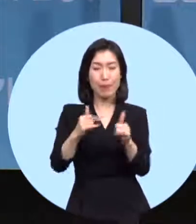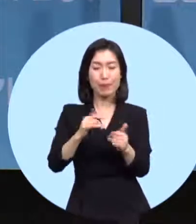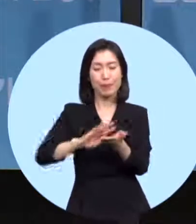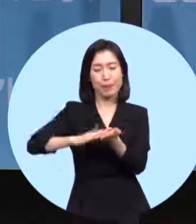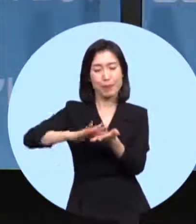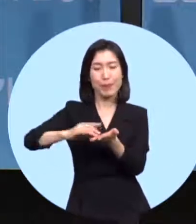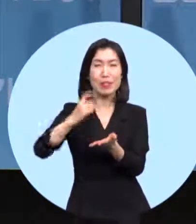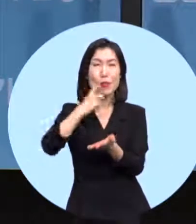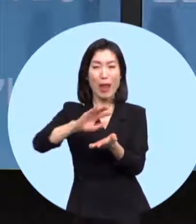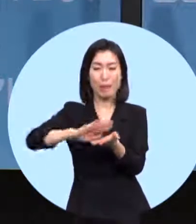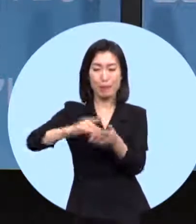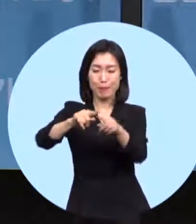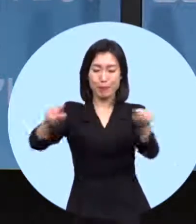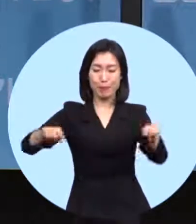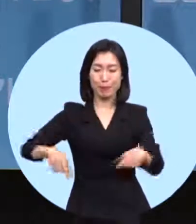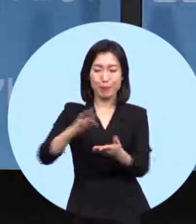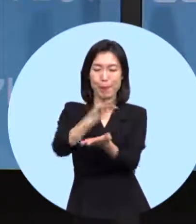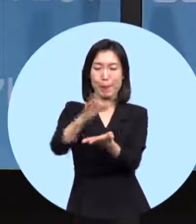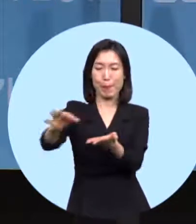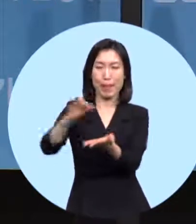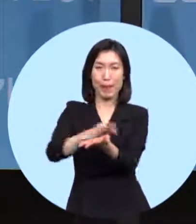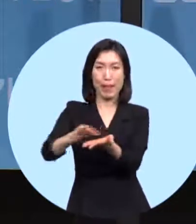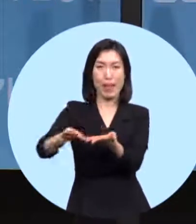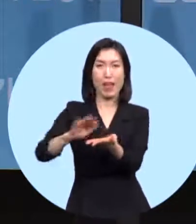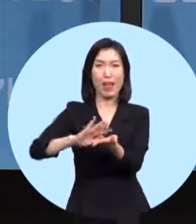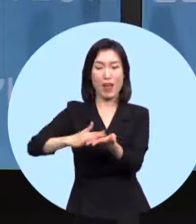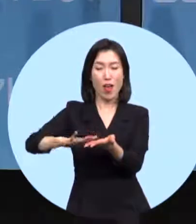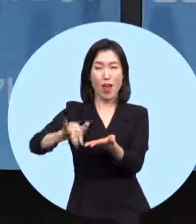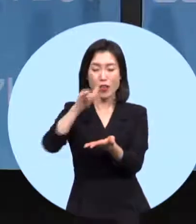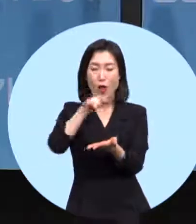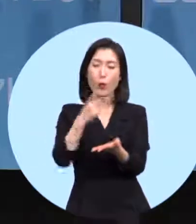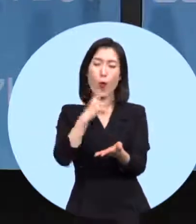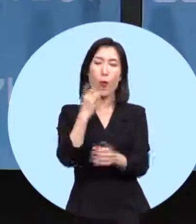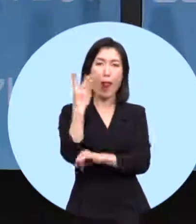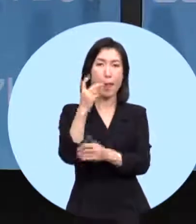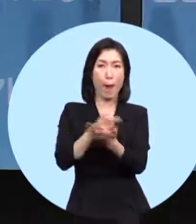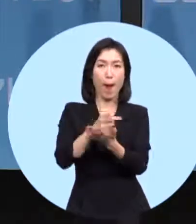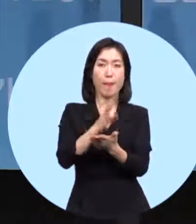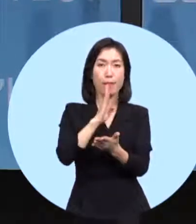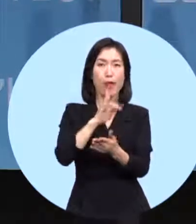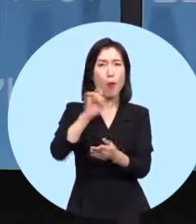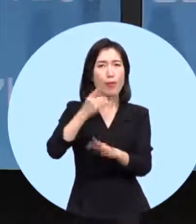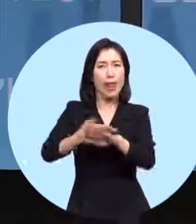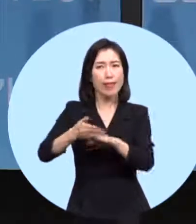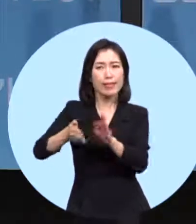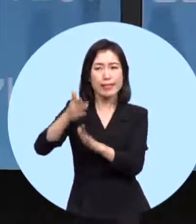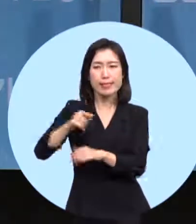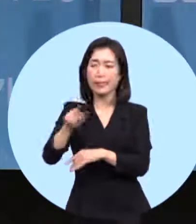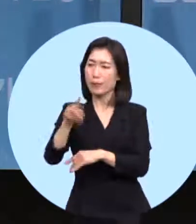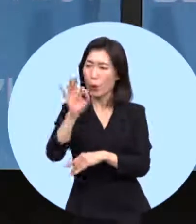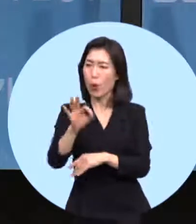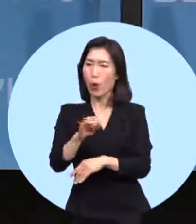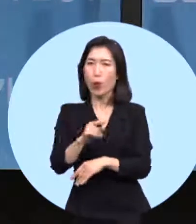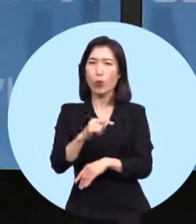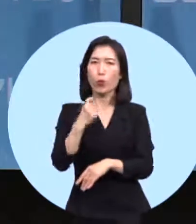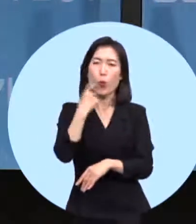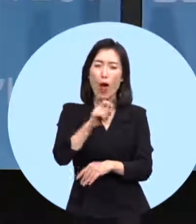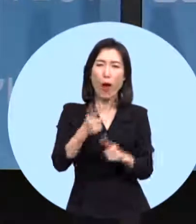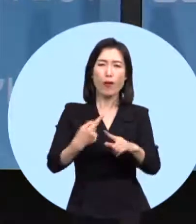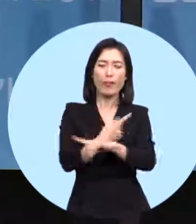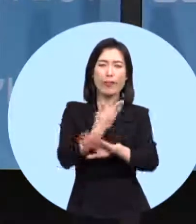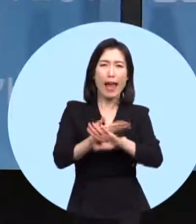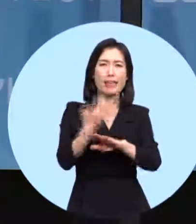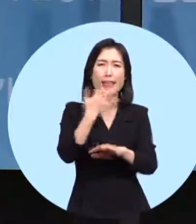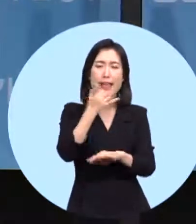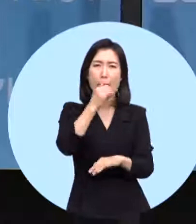그 점자 블록이 있지 않습니까? 이게 노란색으로 되어 있습니다. 근데 어느 지역을 가니까 노란색을 쓰지 않고 붉은색을 쓰기도 하고 파란색을